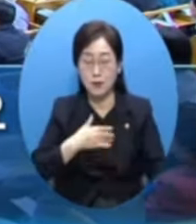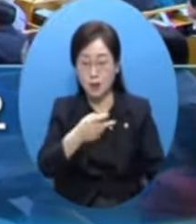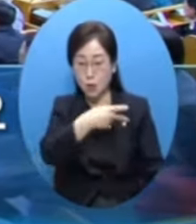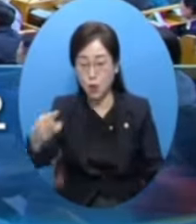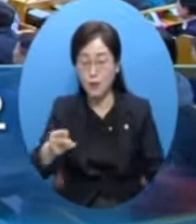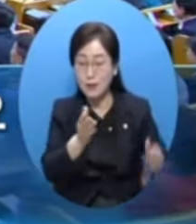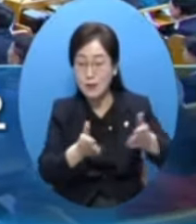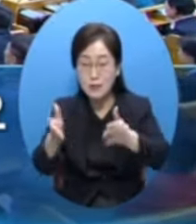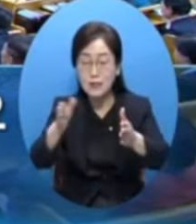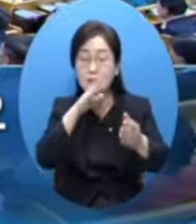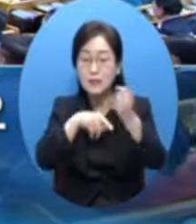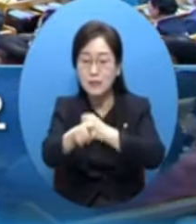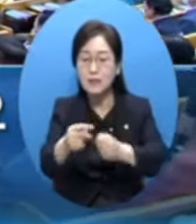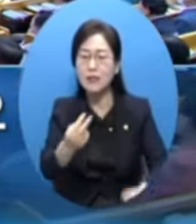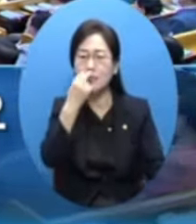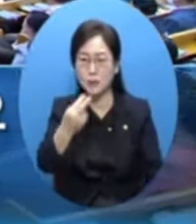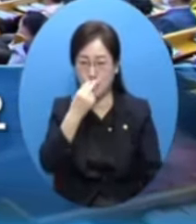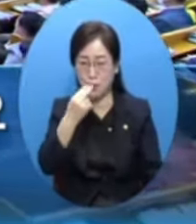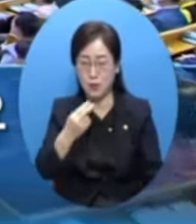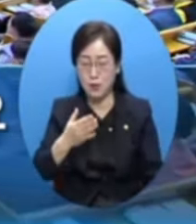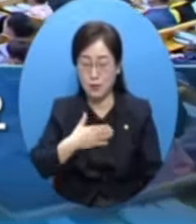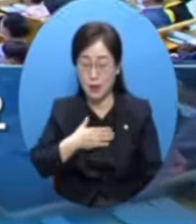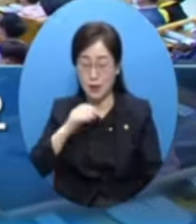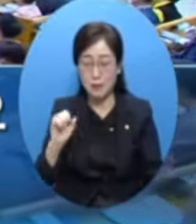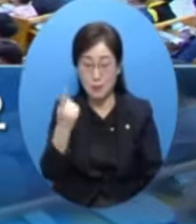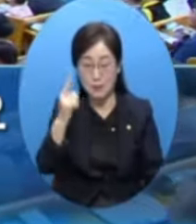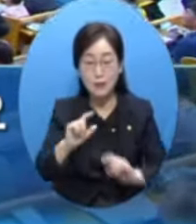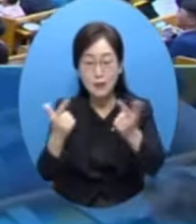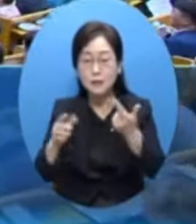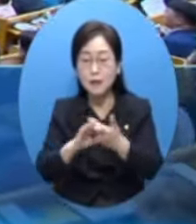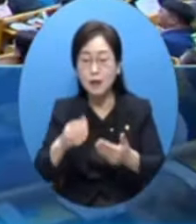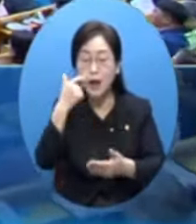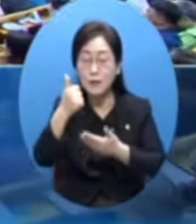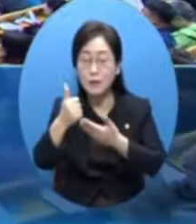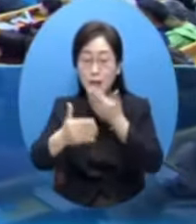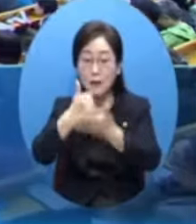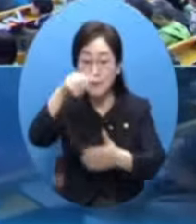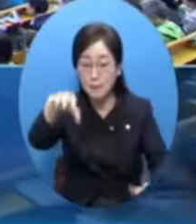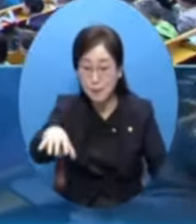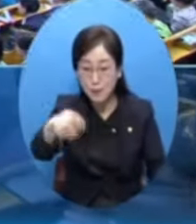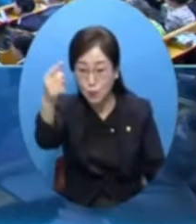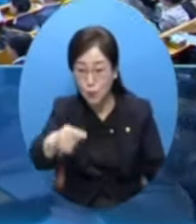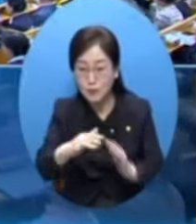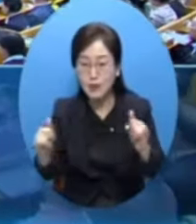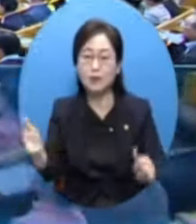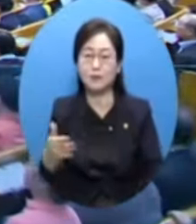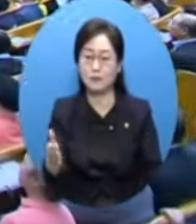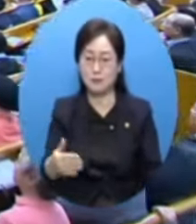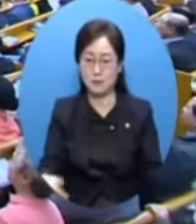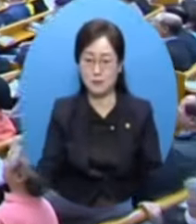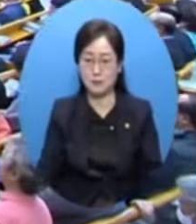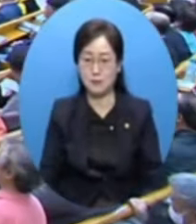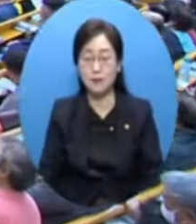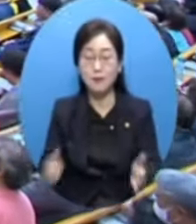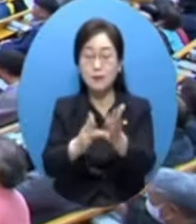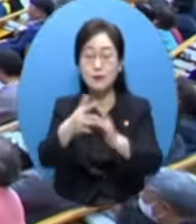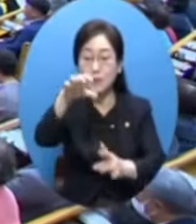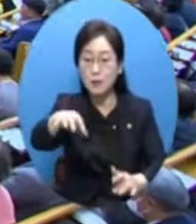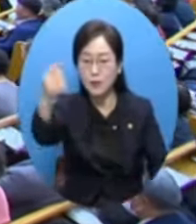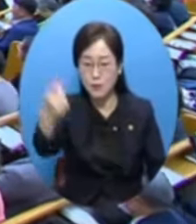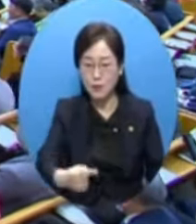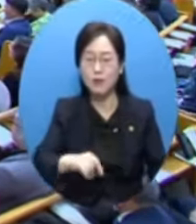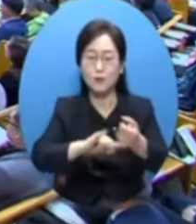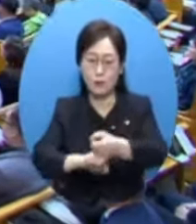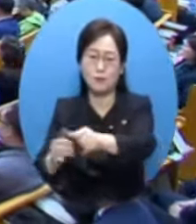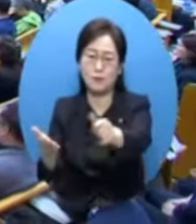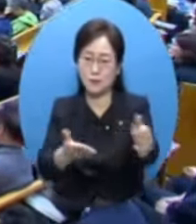길이요 진리요 생명이니 나로 말미암지 않고는 아버지께로 올 자가 없느니라. 예수님께로 나오는 여러분 모두가 되기를